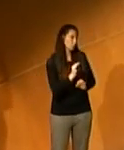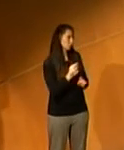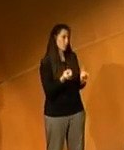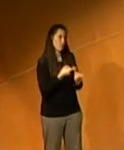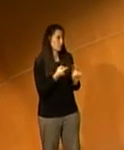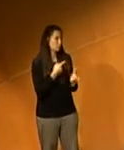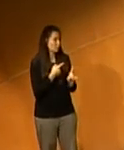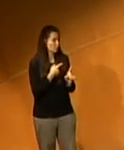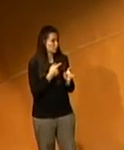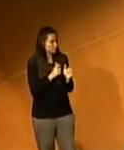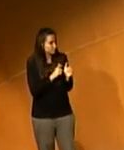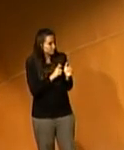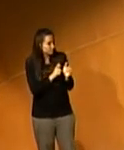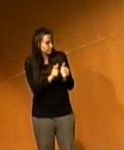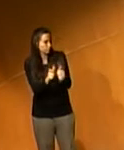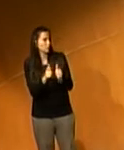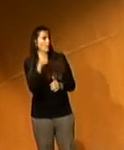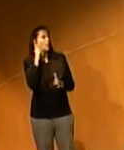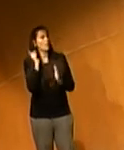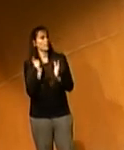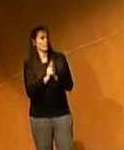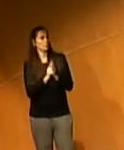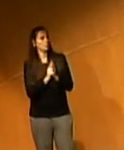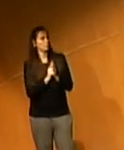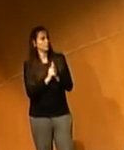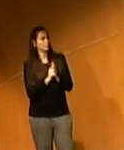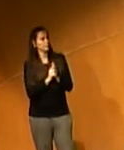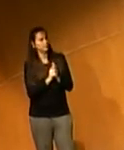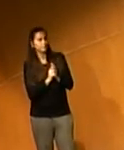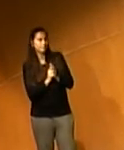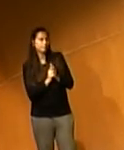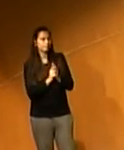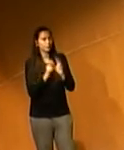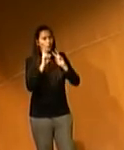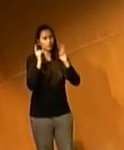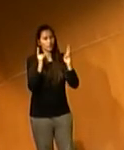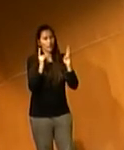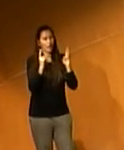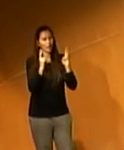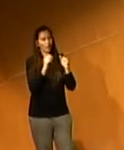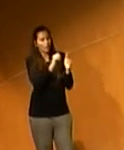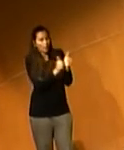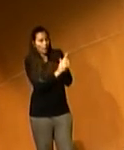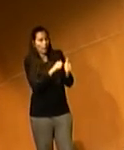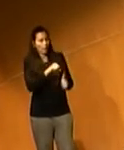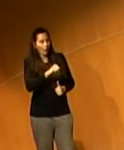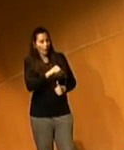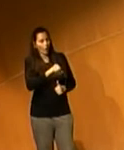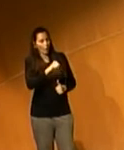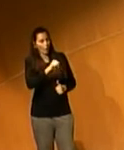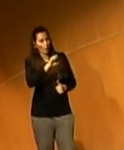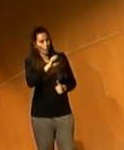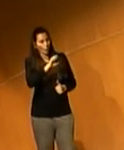Et maintenant, à une époque, ce n'était pas très dans la tendance d'avoir des AESH qui accompagnaient les élèves